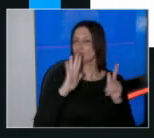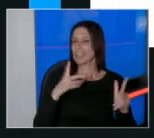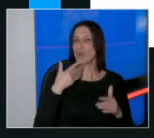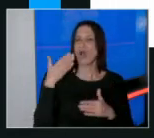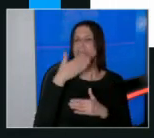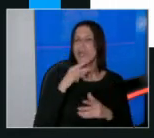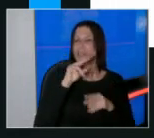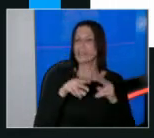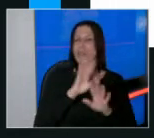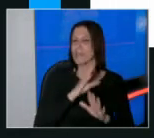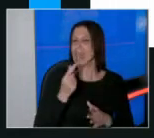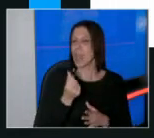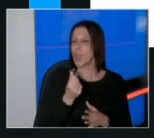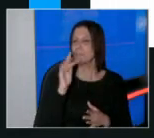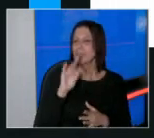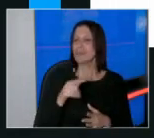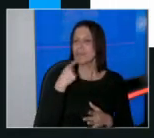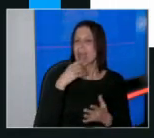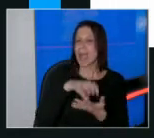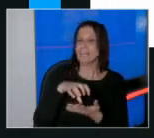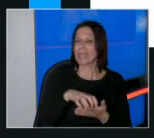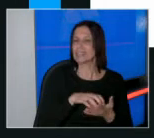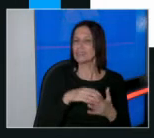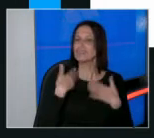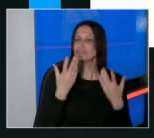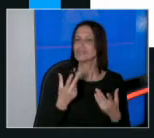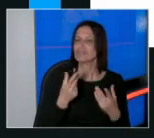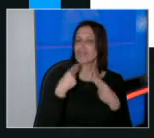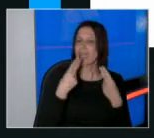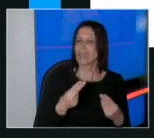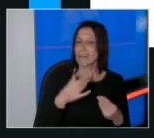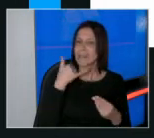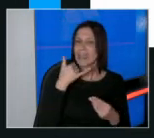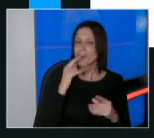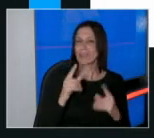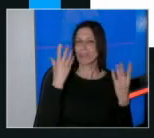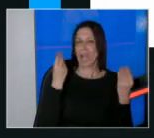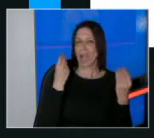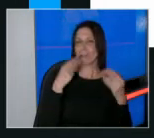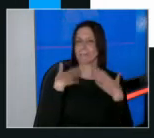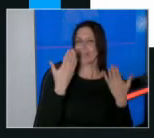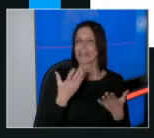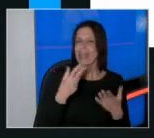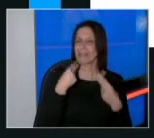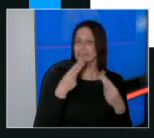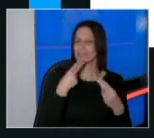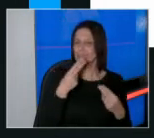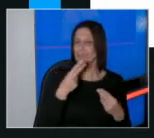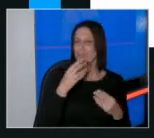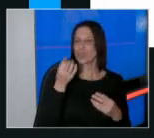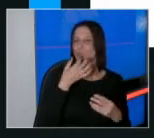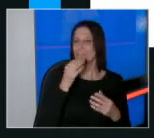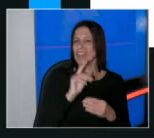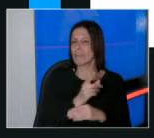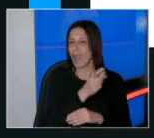בניגוד לנאמר, המרכזים האקוטיים נותנים גם מענה בטלפון, אך במקרים רבים, מתן מענה תרופתי מרחוק ללא יכולת של הרופא, הצוות הרפואי,